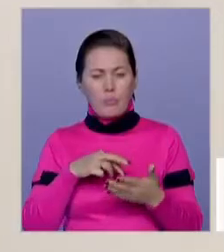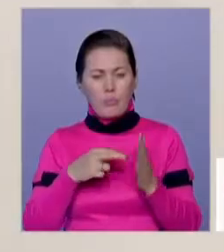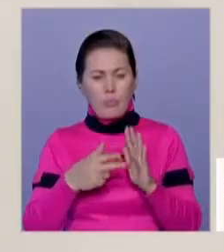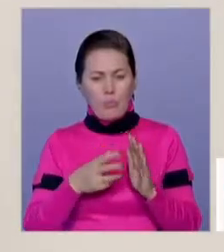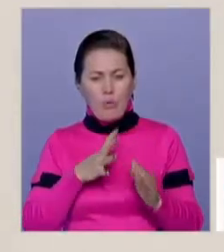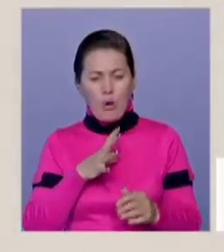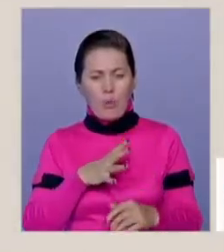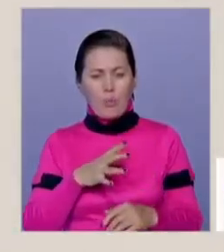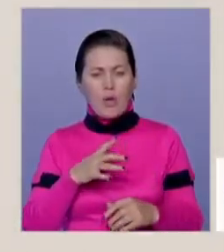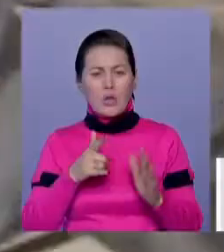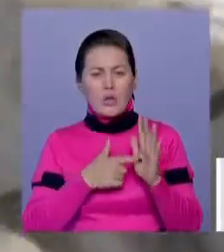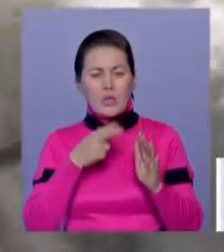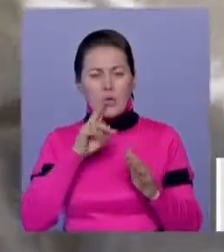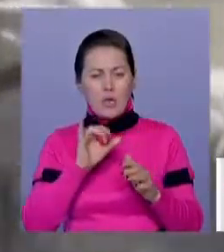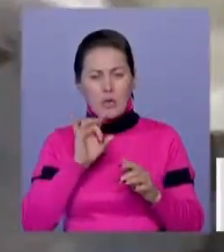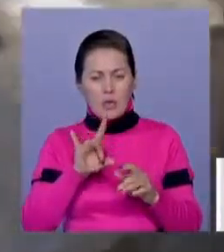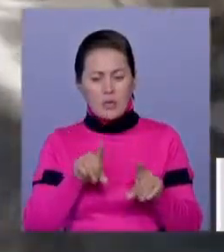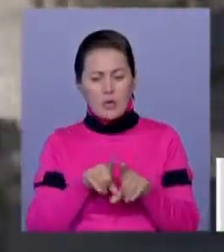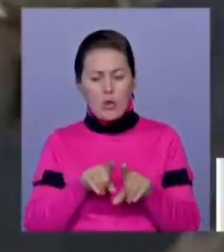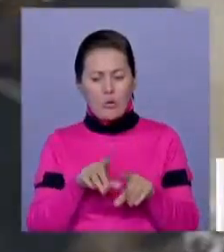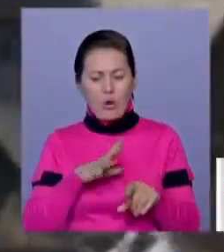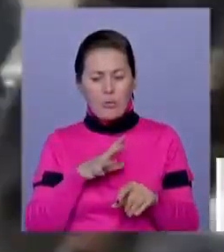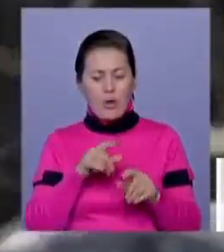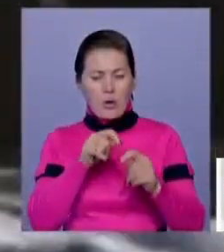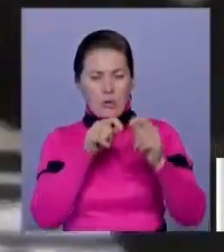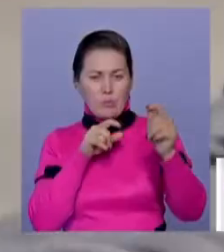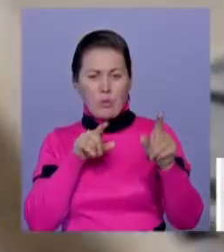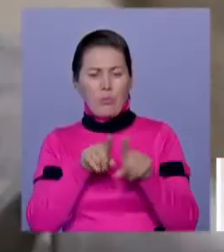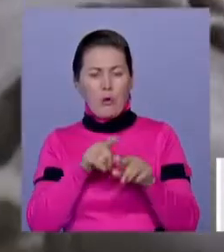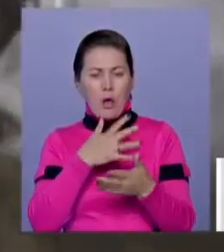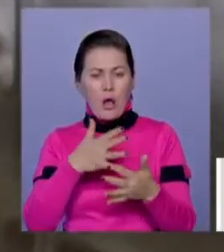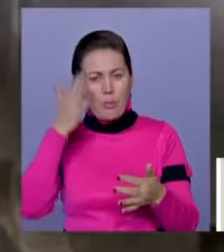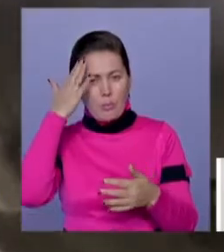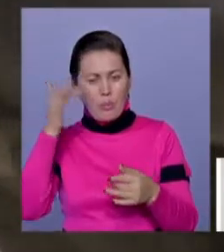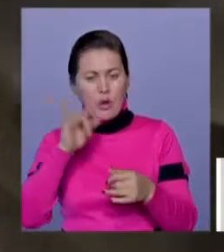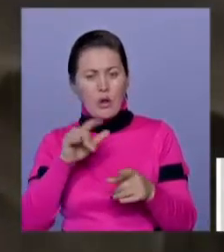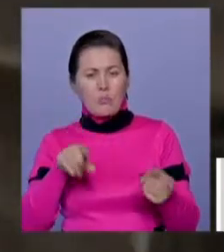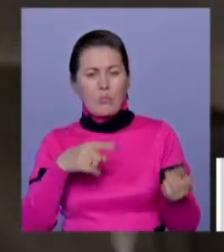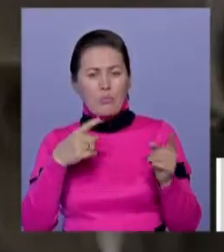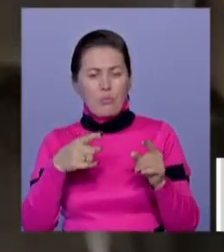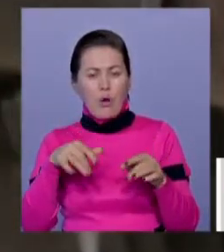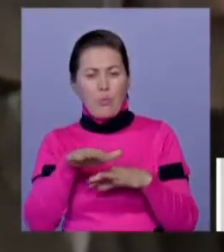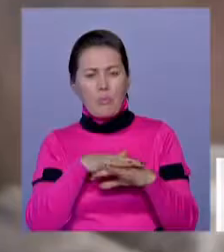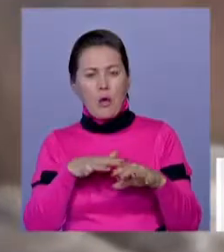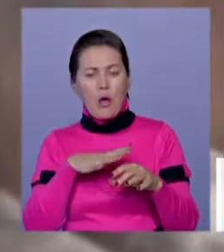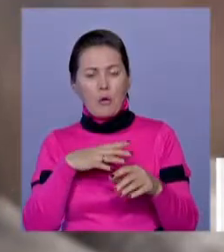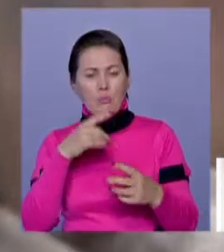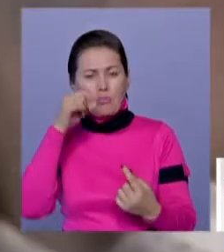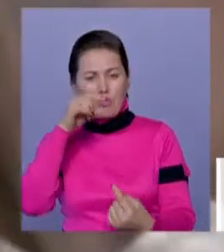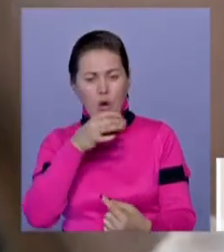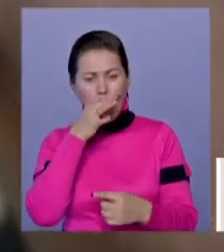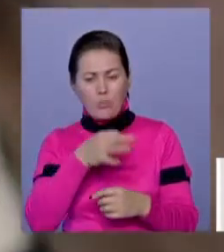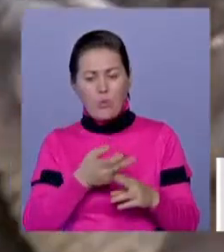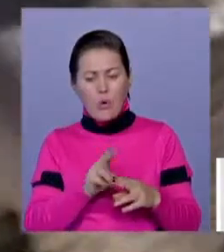даланың жеті қырында желден жүткіп шапқан аттың үстінен садақ тартудағы әдіс тәсілдердің де көшпенділерге тиесілі екен айтылды. Көбебұзар